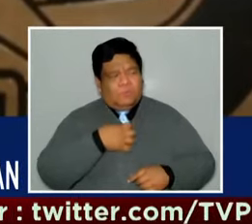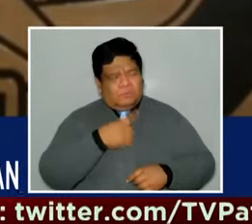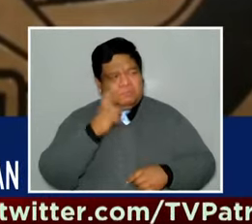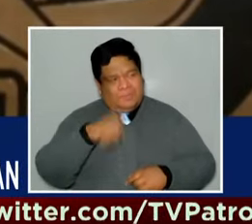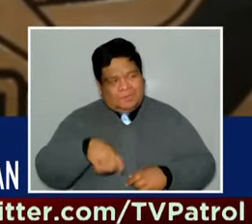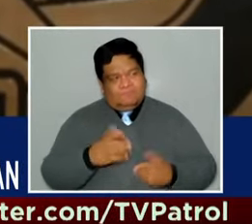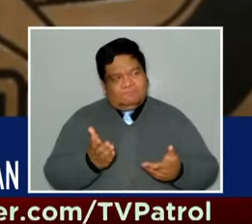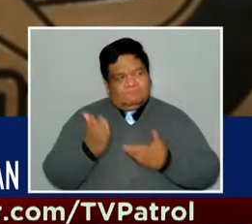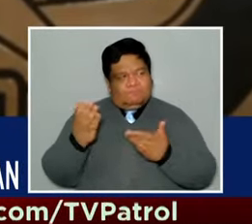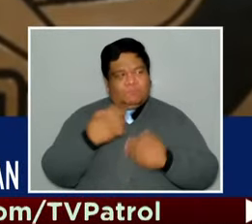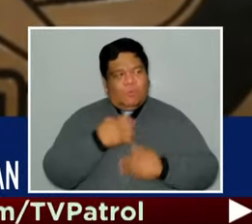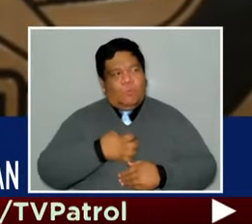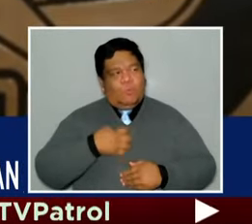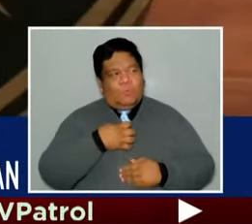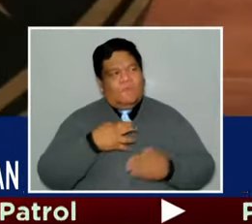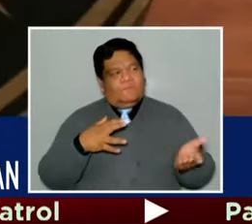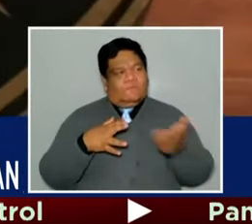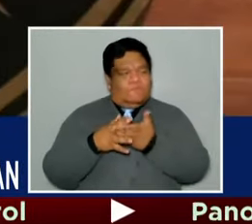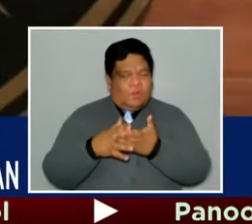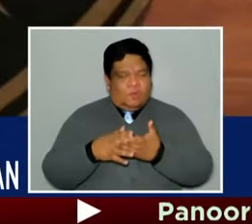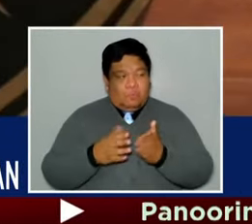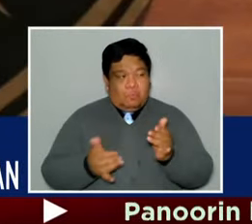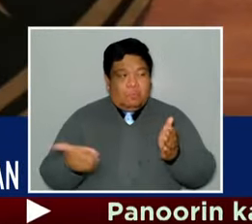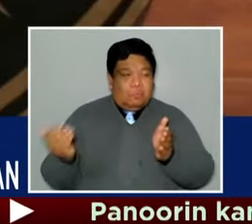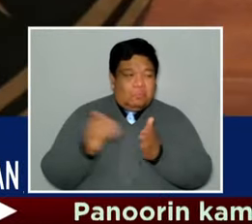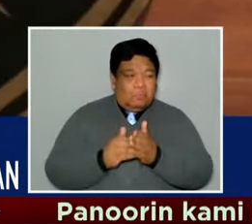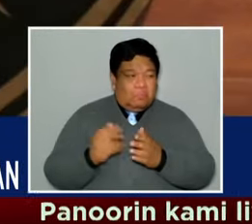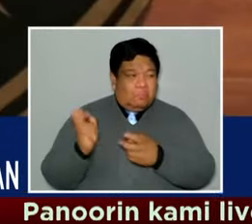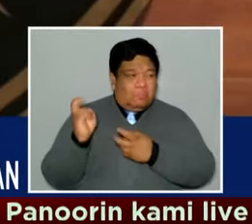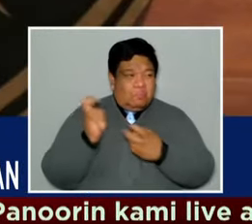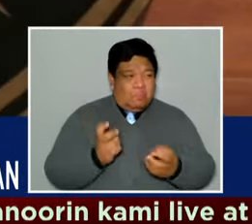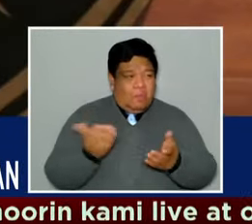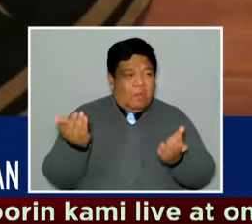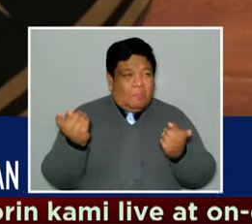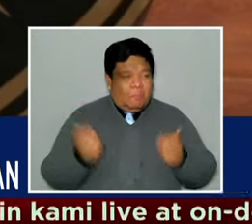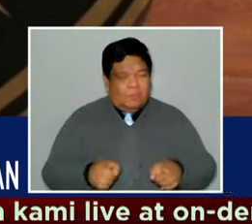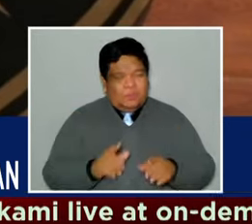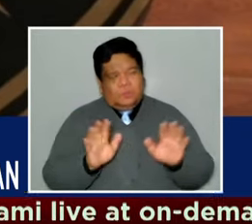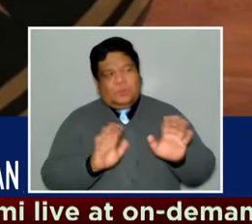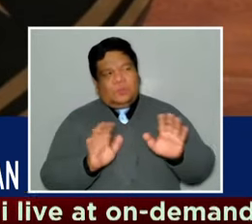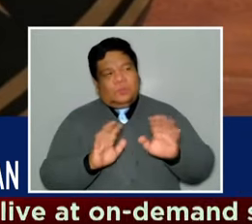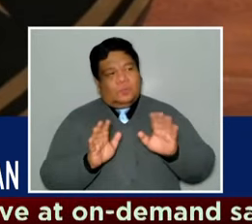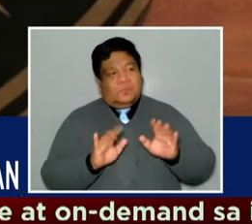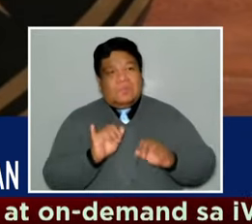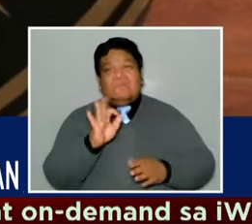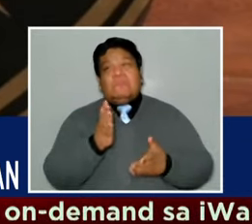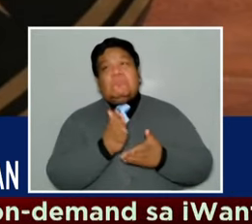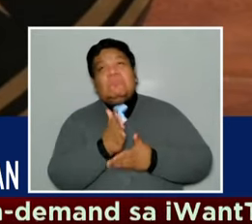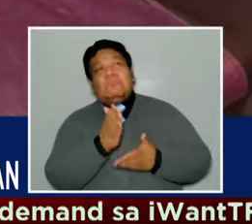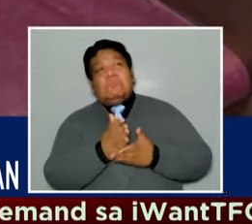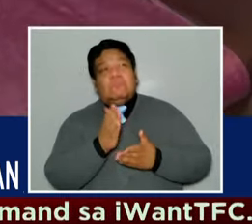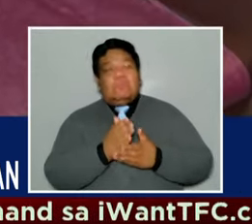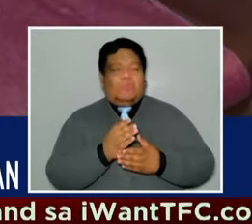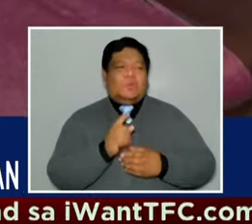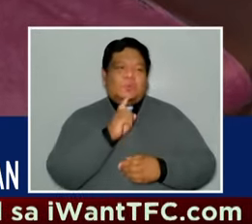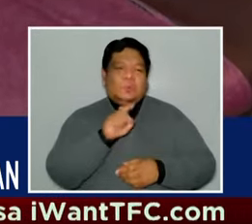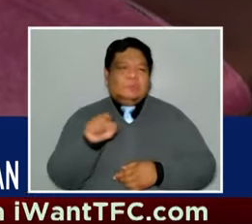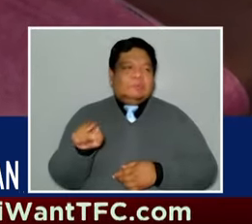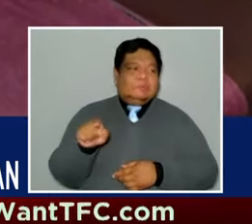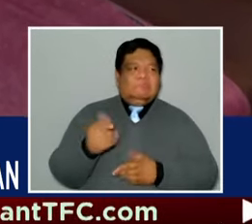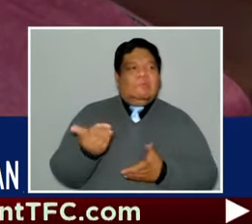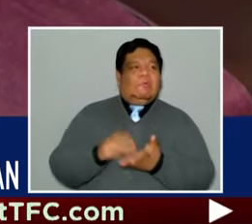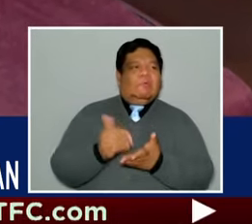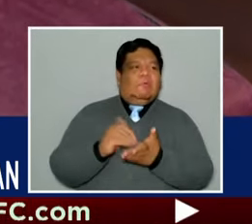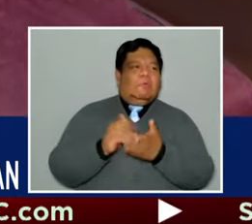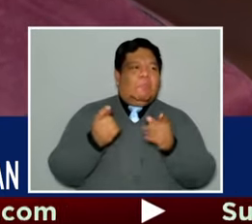na maulit-ulit itong gantong gawain. Kasi pag pinabayaan lang nila at hindi nila nireklamo, uulit at uulit ito eh. Kulong